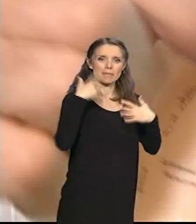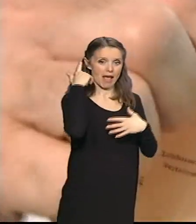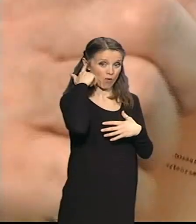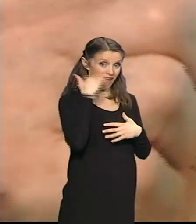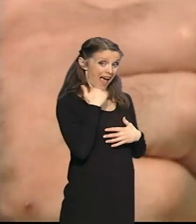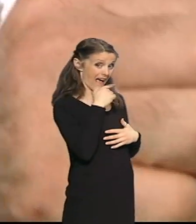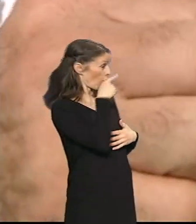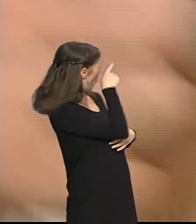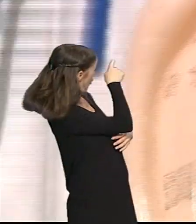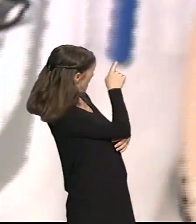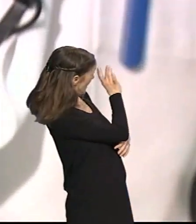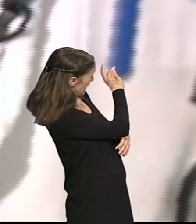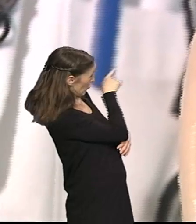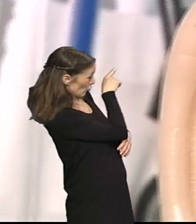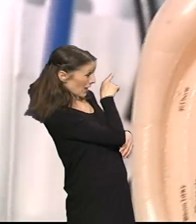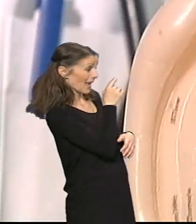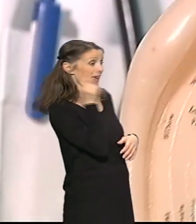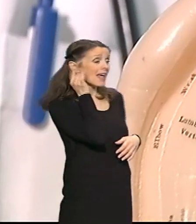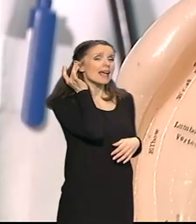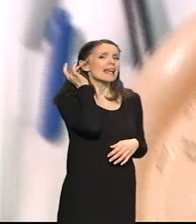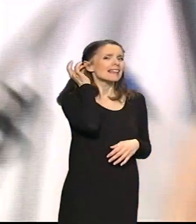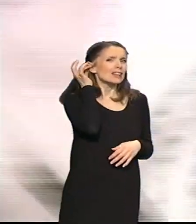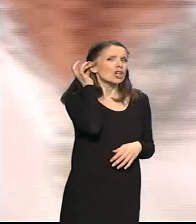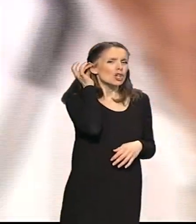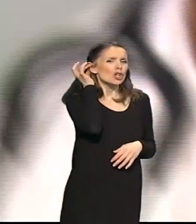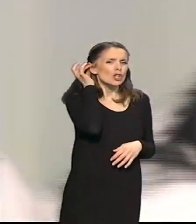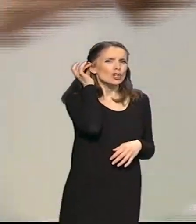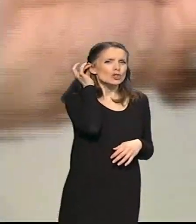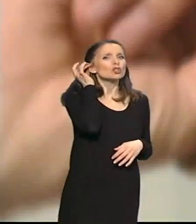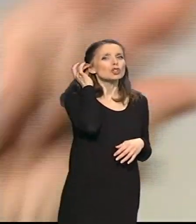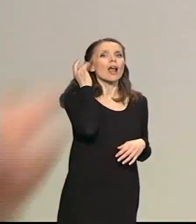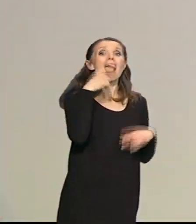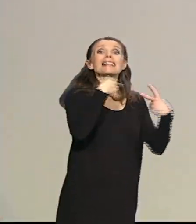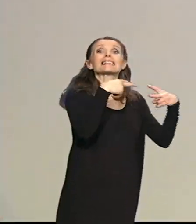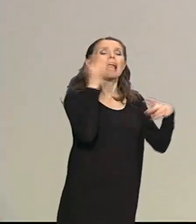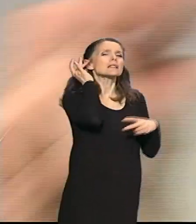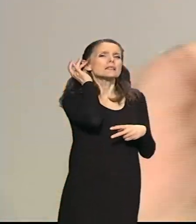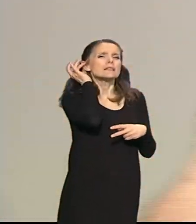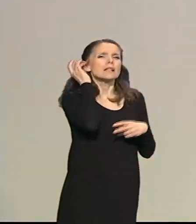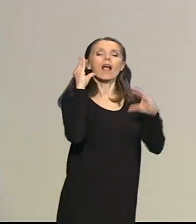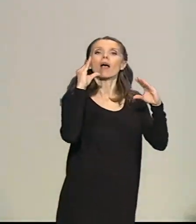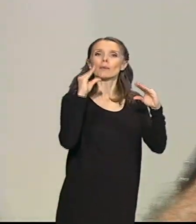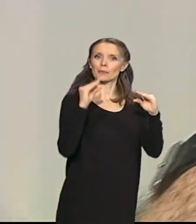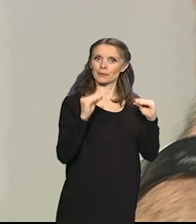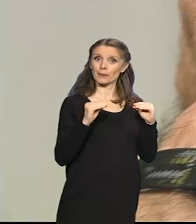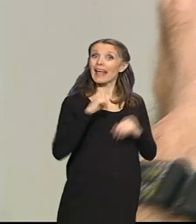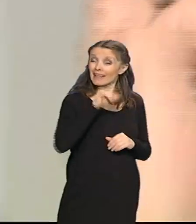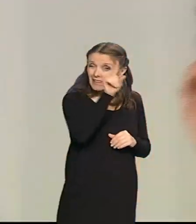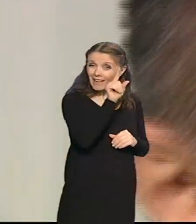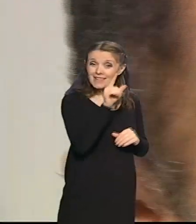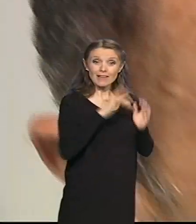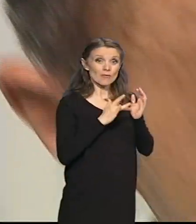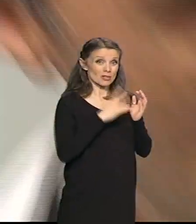tačku ovde pricnete i masirate, znači to je meni ovde, to smanji strah. Interesantno je baš ovde na uvu.